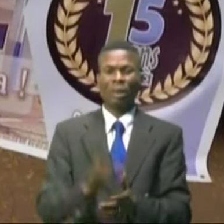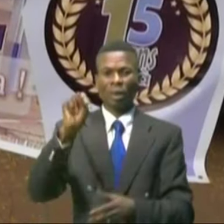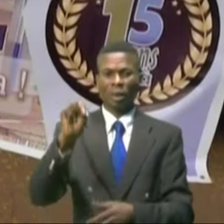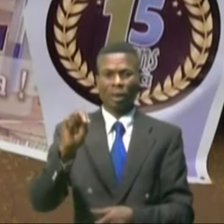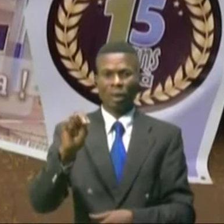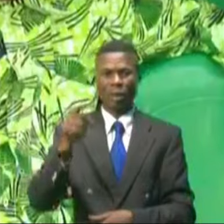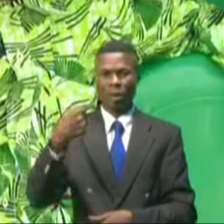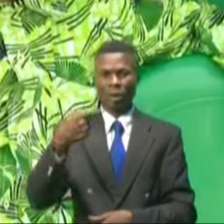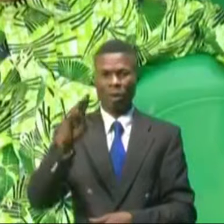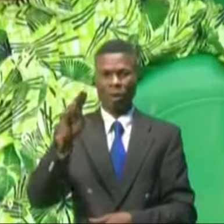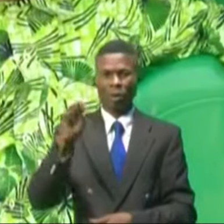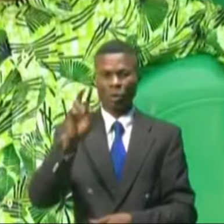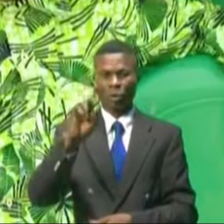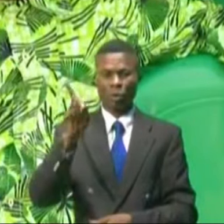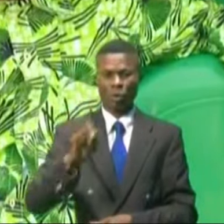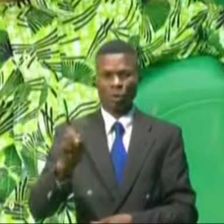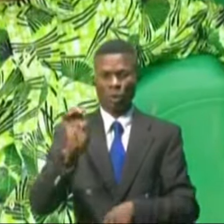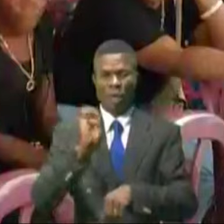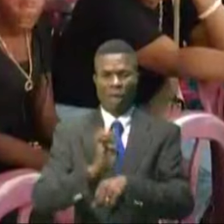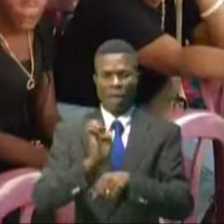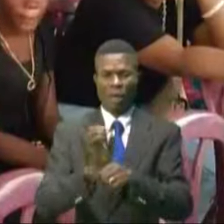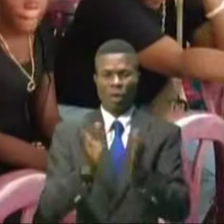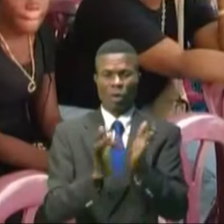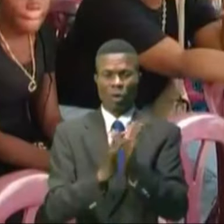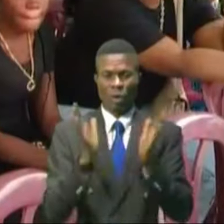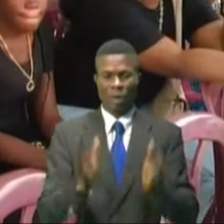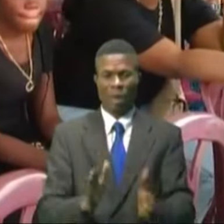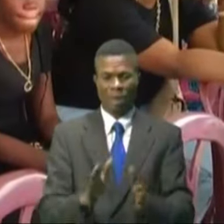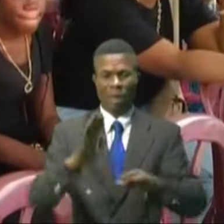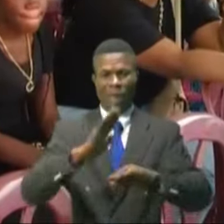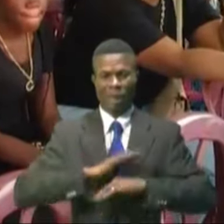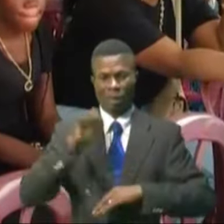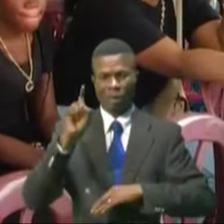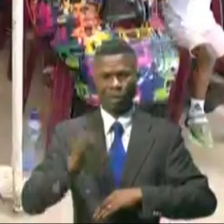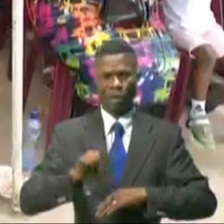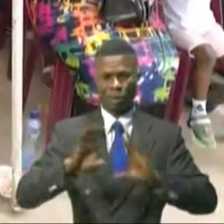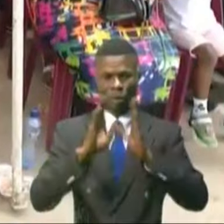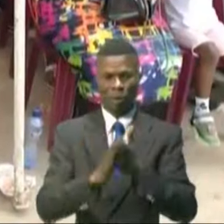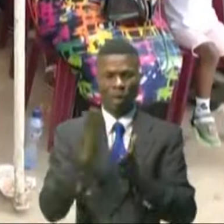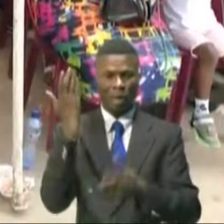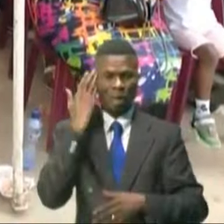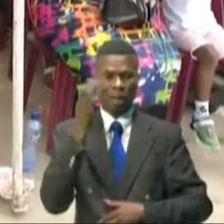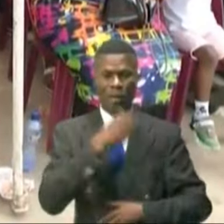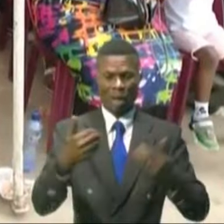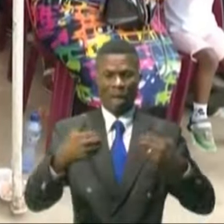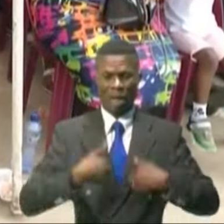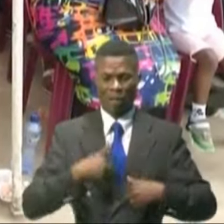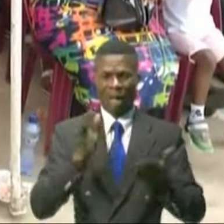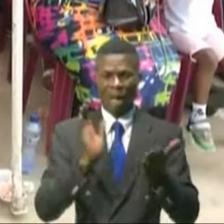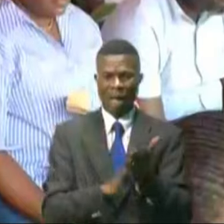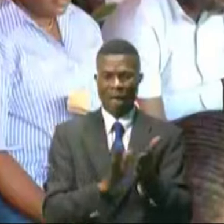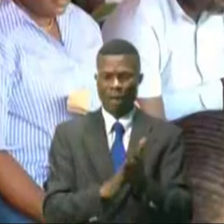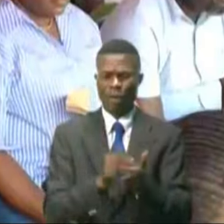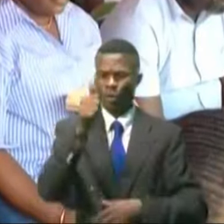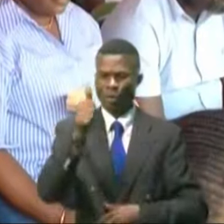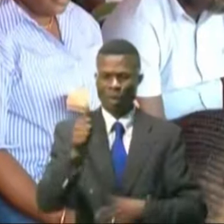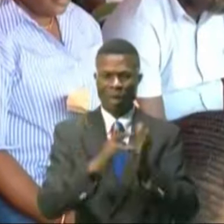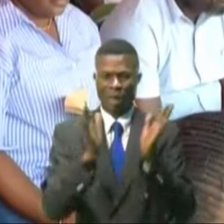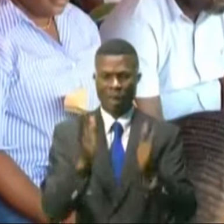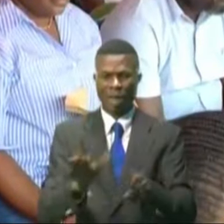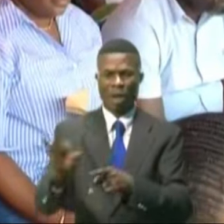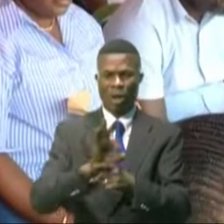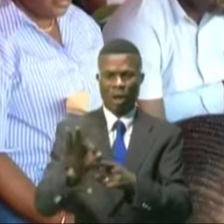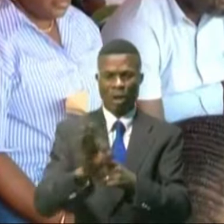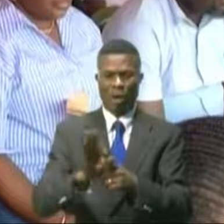des écoles chrétiennes, a été créé pour répondre aux besoins croissants des parents d'avoir une école fiable, chrétienne et formatrice